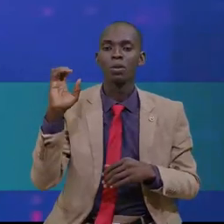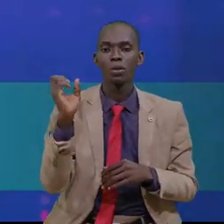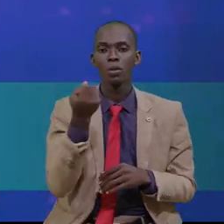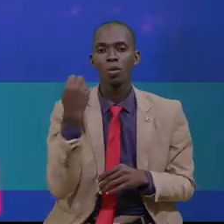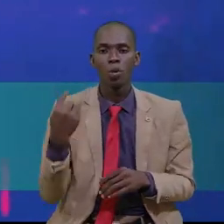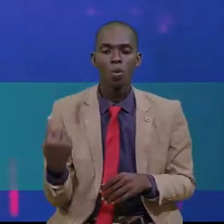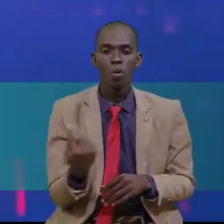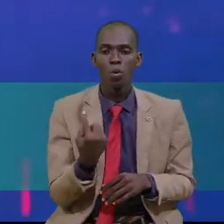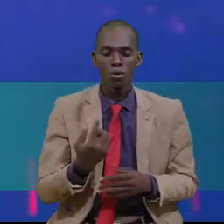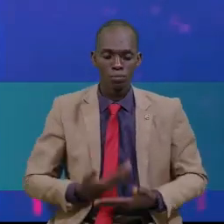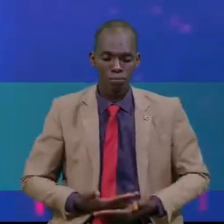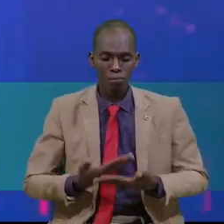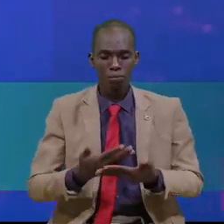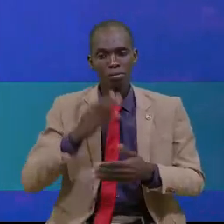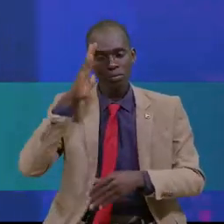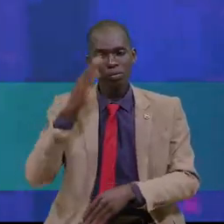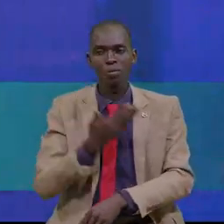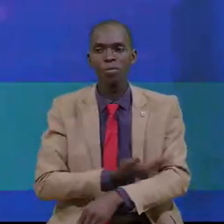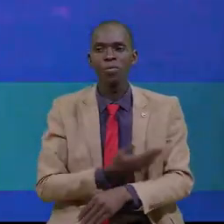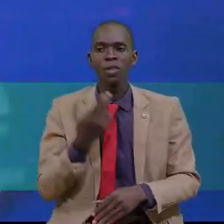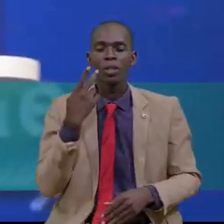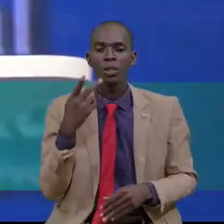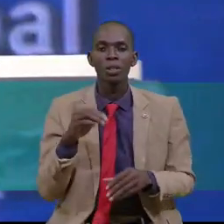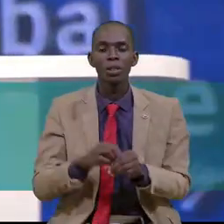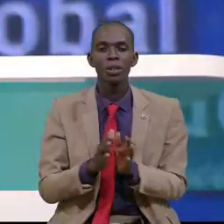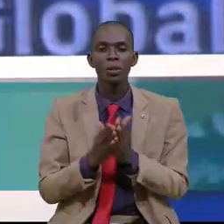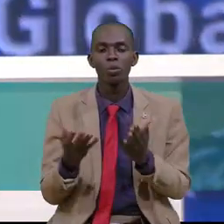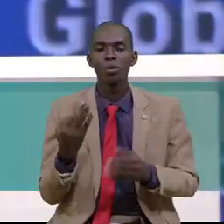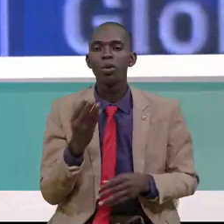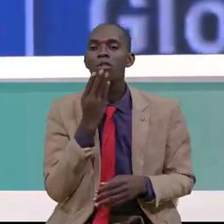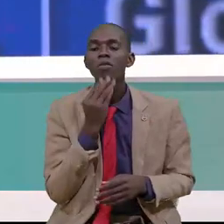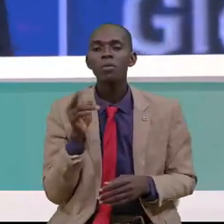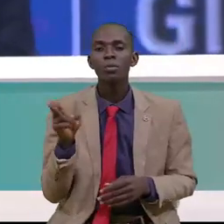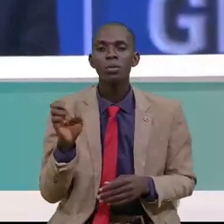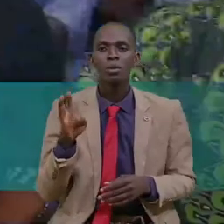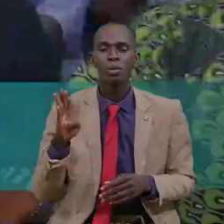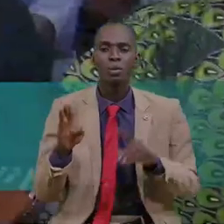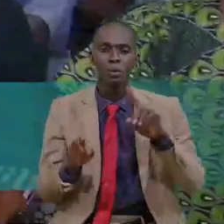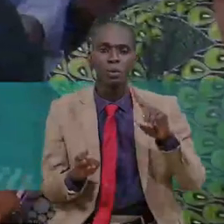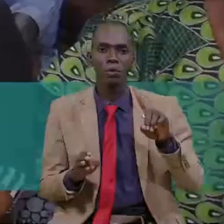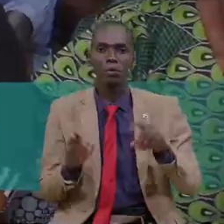la suprématie du Fils unique de Dieu. Voyons Hébreux au chapitre 1.